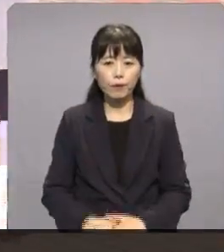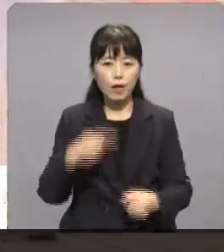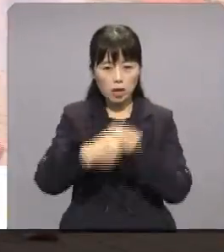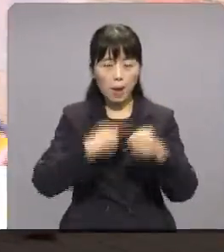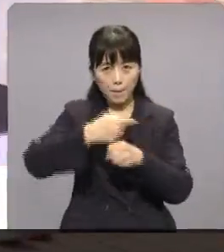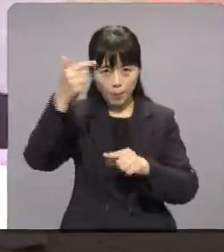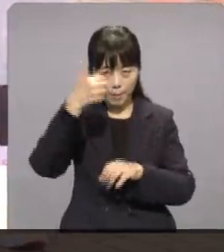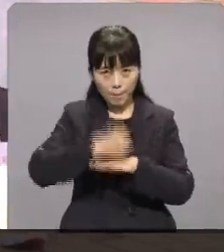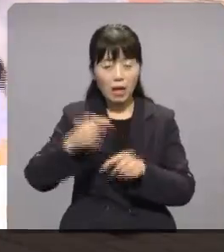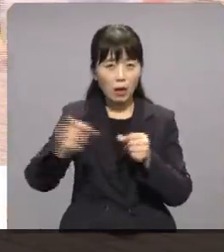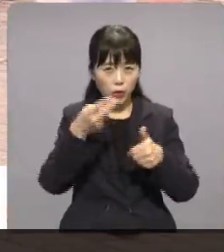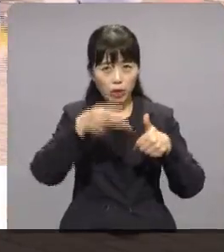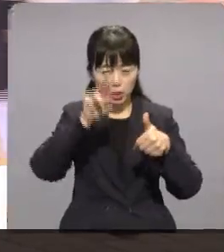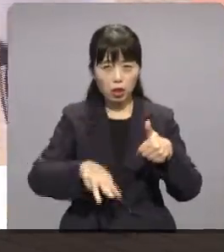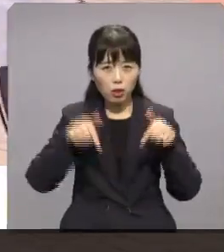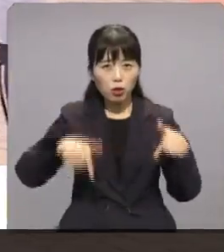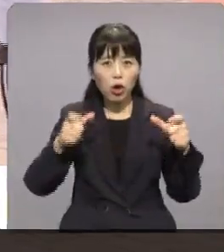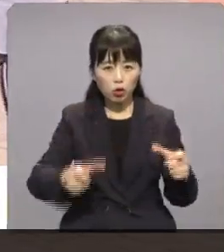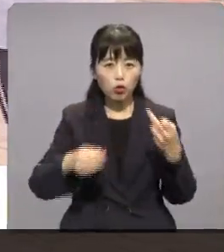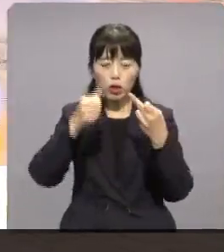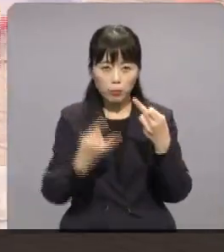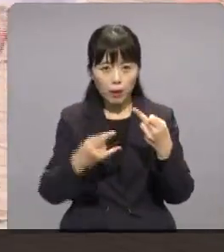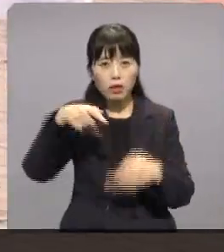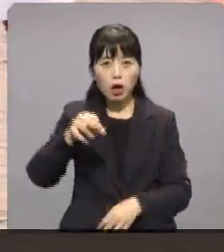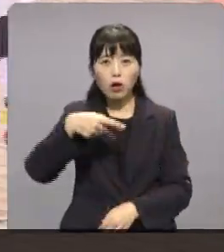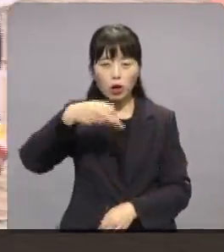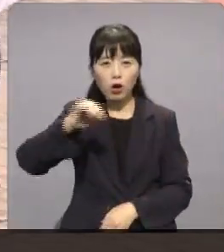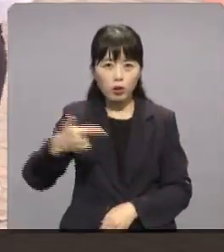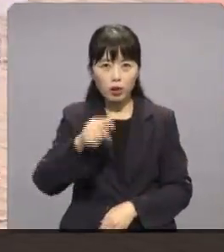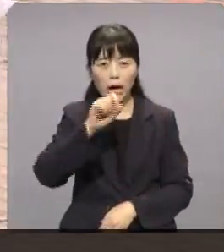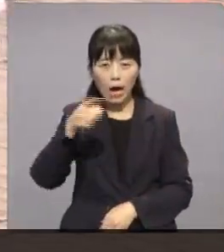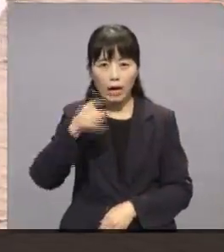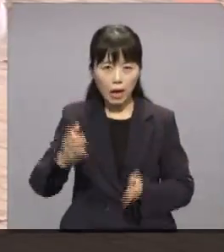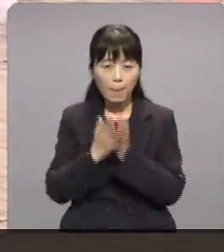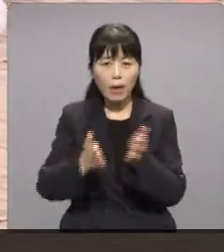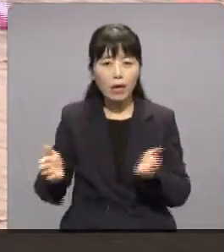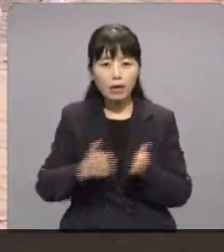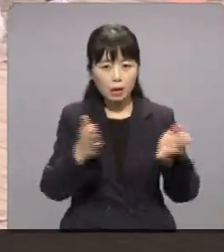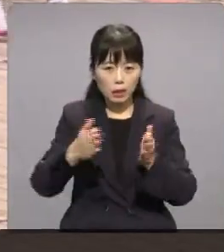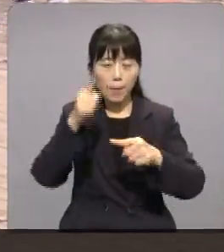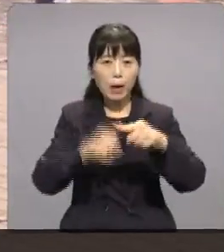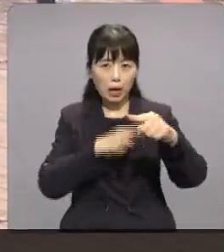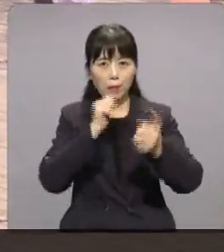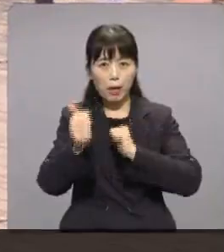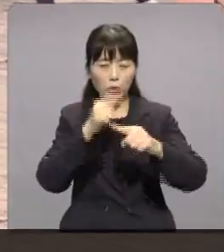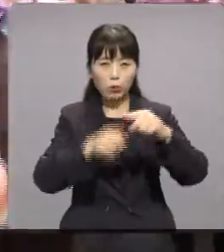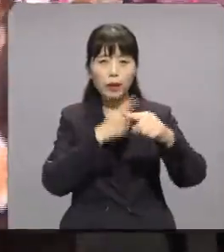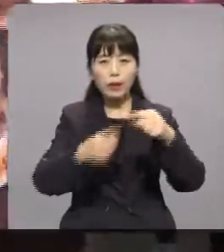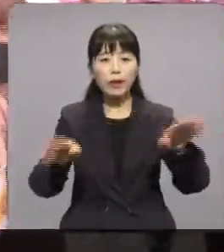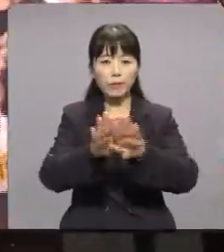연말을 앞두고 인천 서구의 제12회 정서진 아르뱃길 전국 마라톤 대회가 열렸습니다.